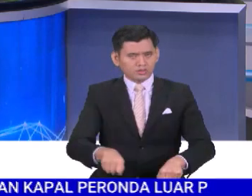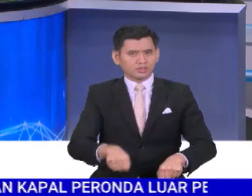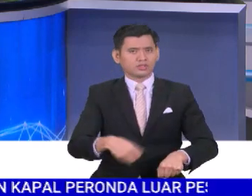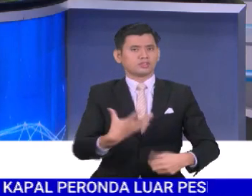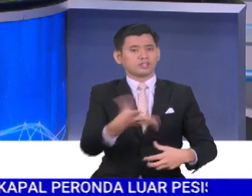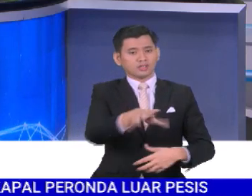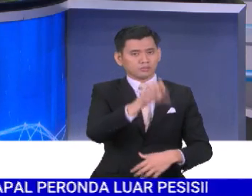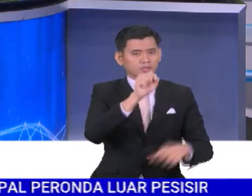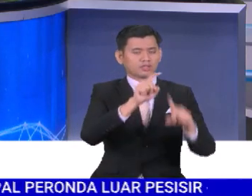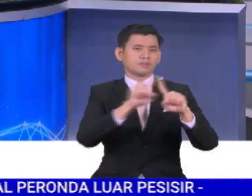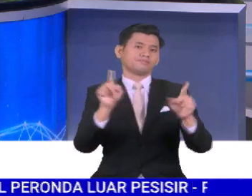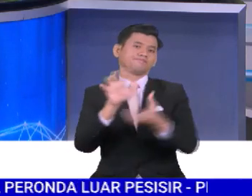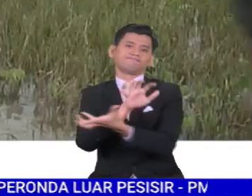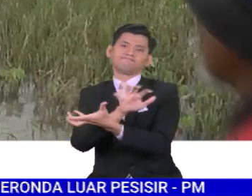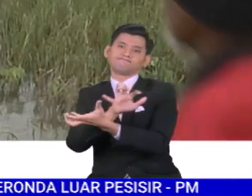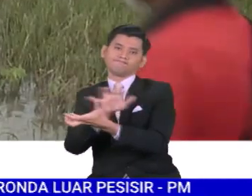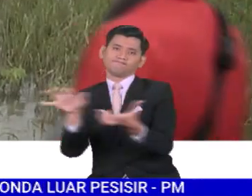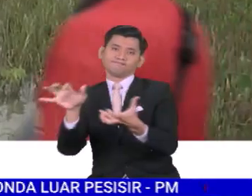akibat bencana itu.